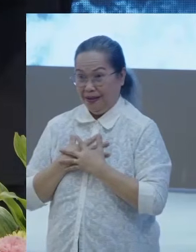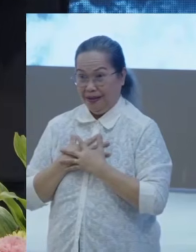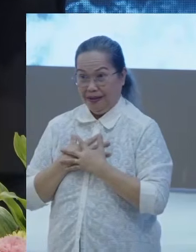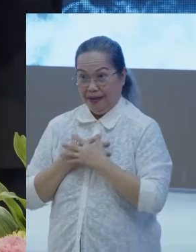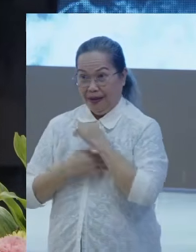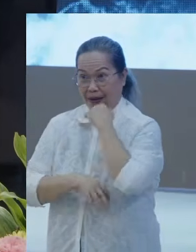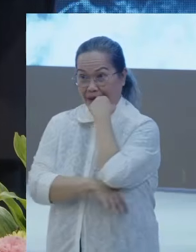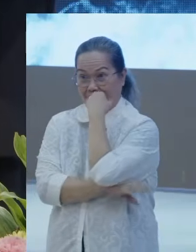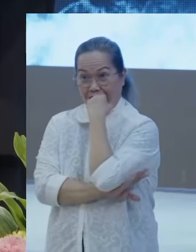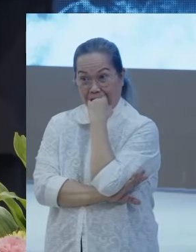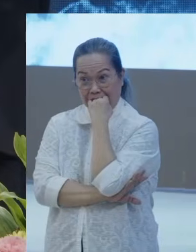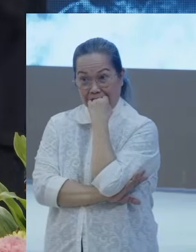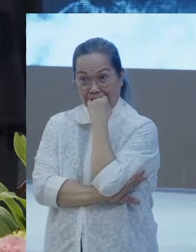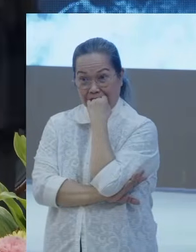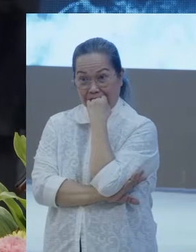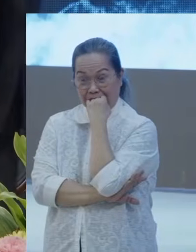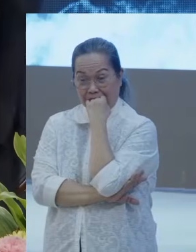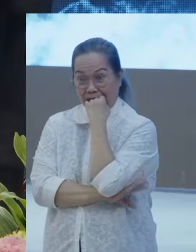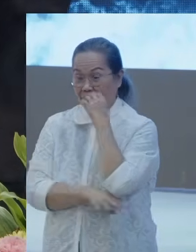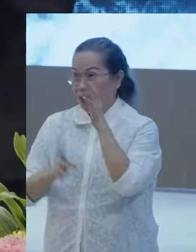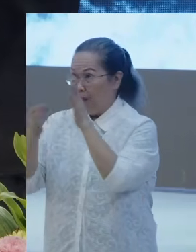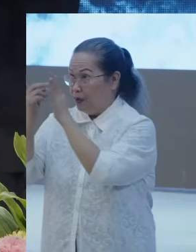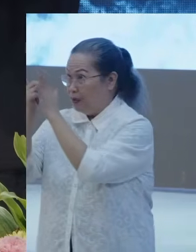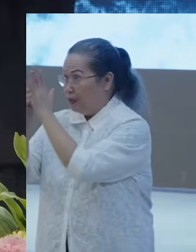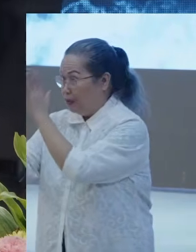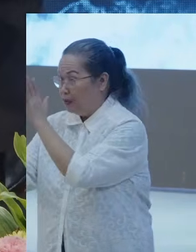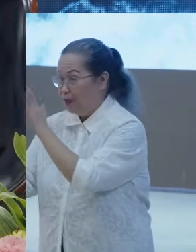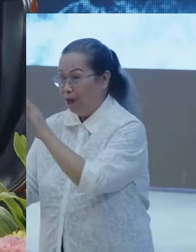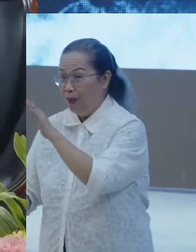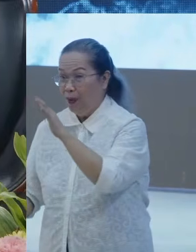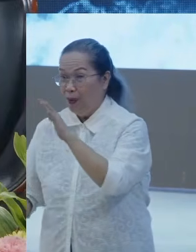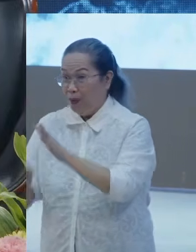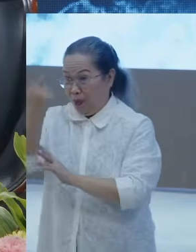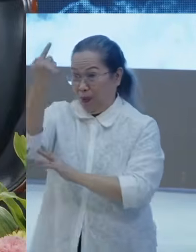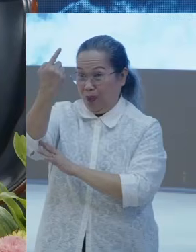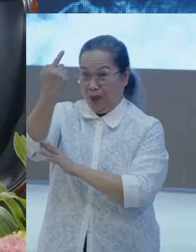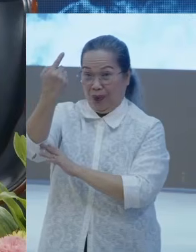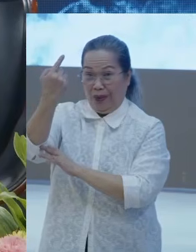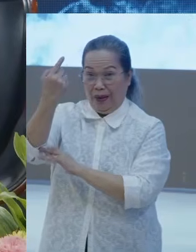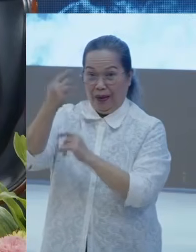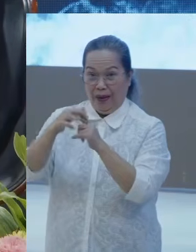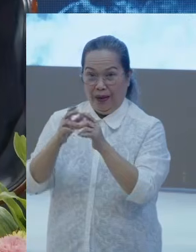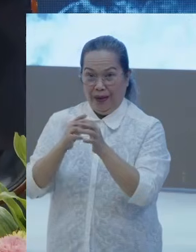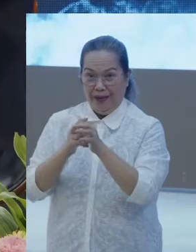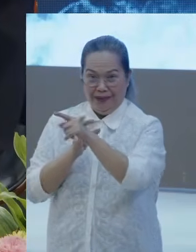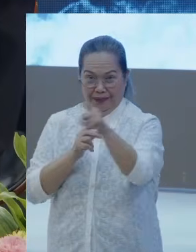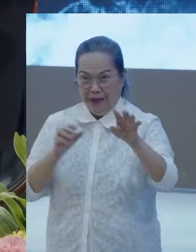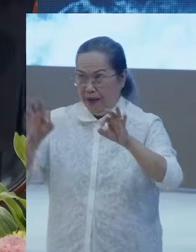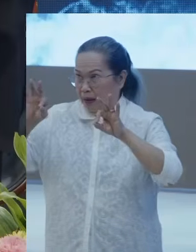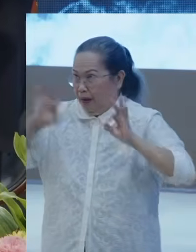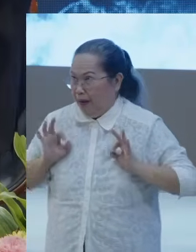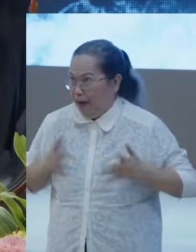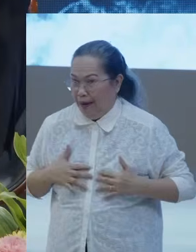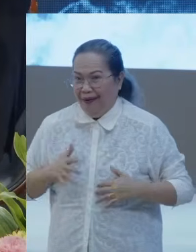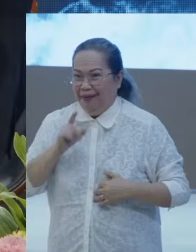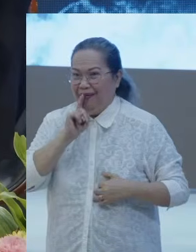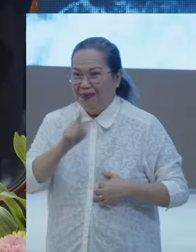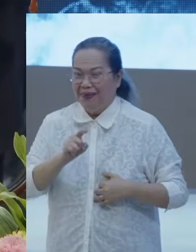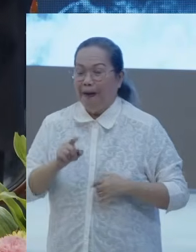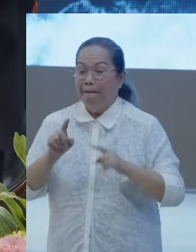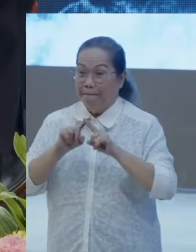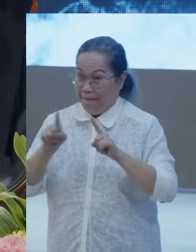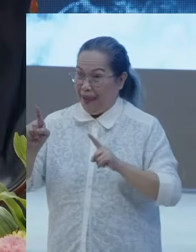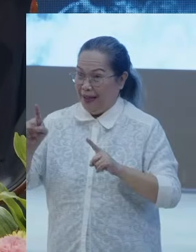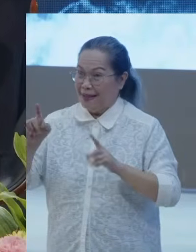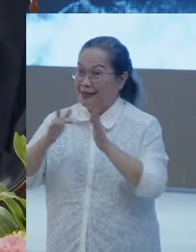expect? No? Pintuan yan eh. Tumagos ka sa pintuan, di kami matatakot. No? Pero peace